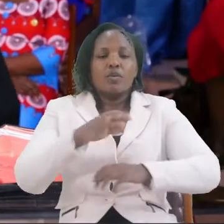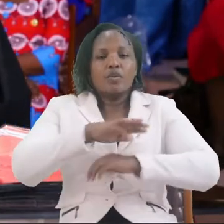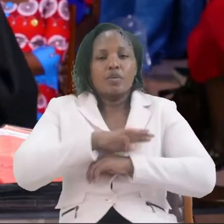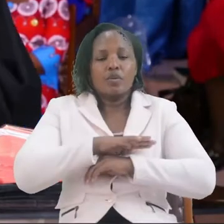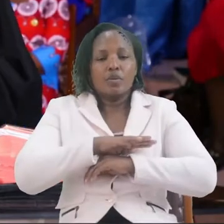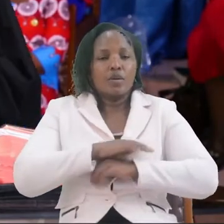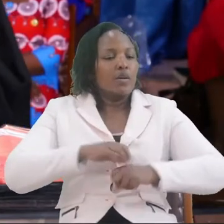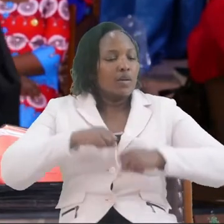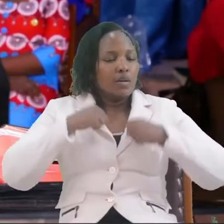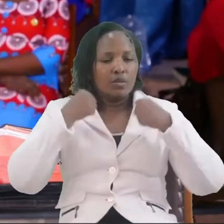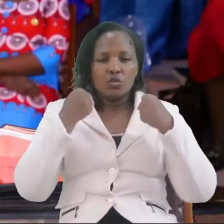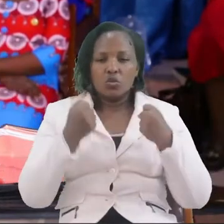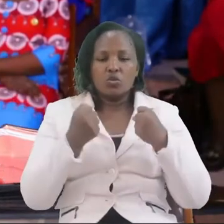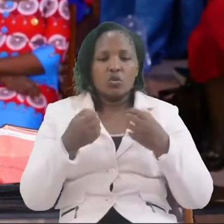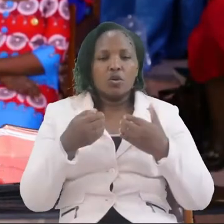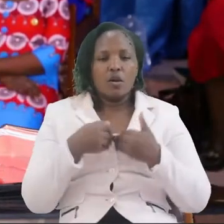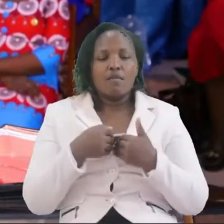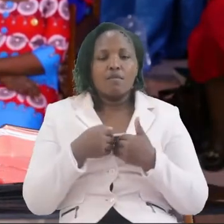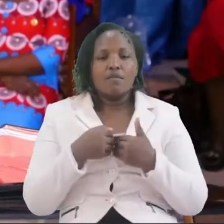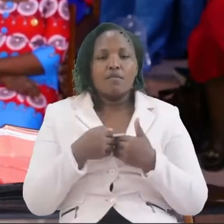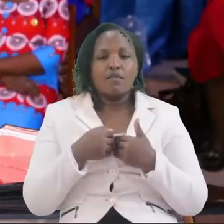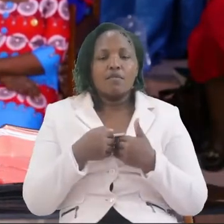is great gain.